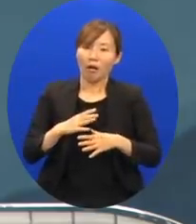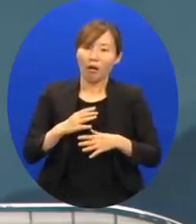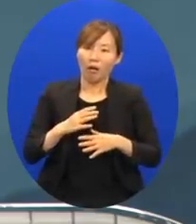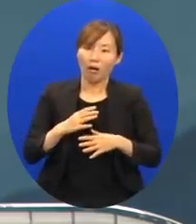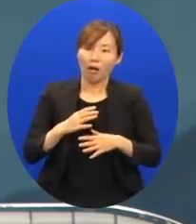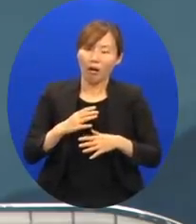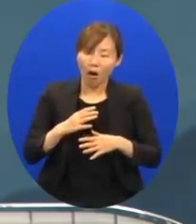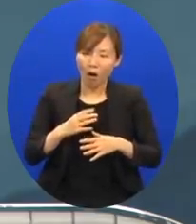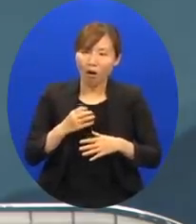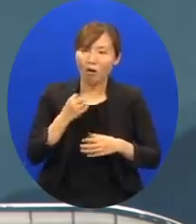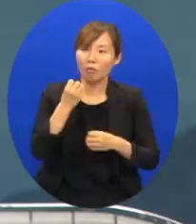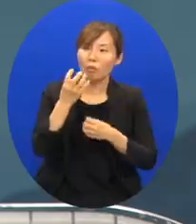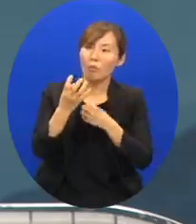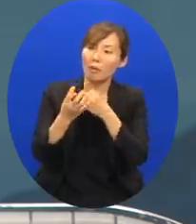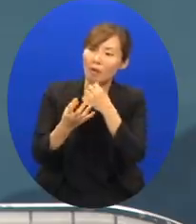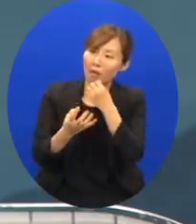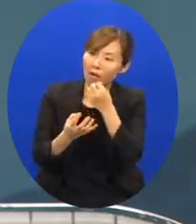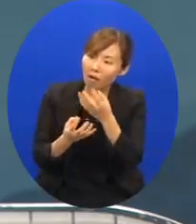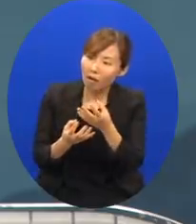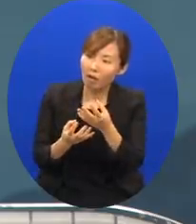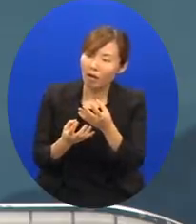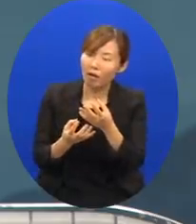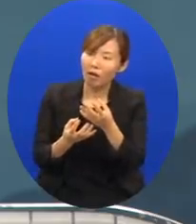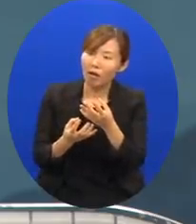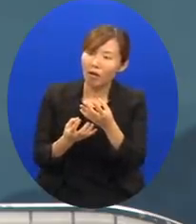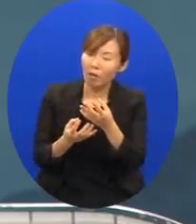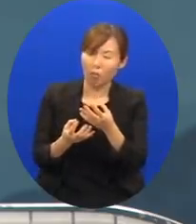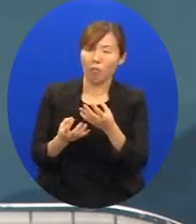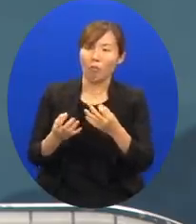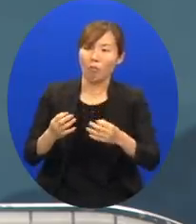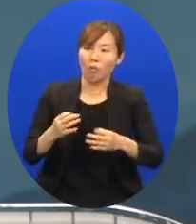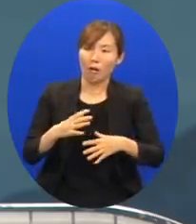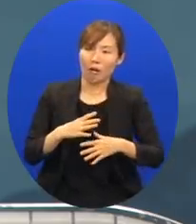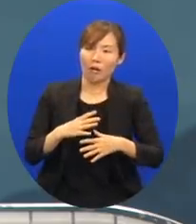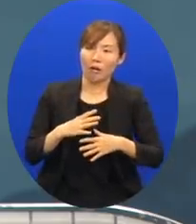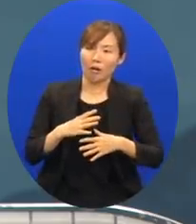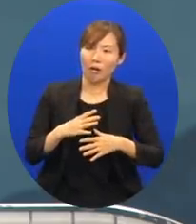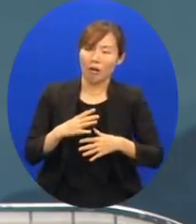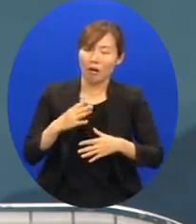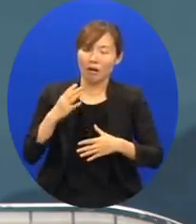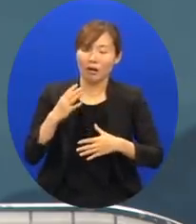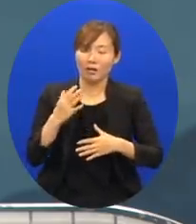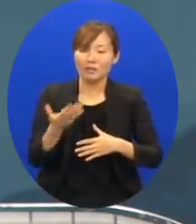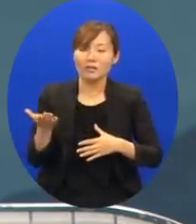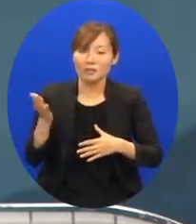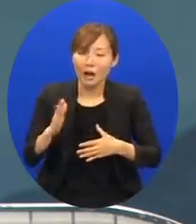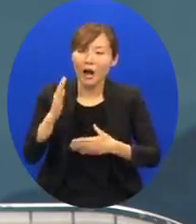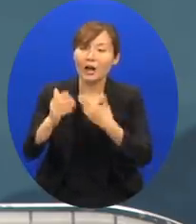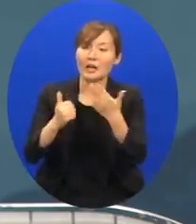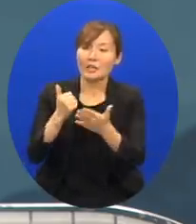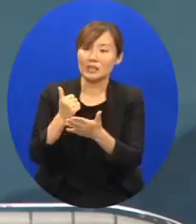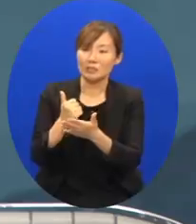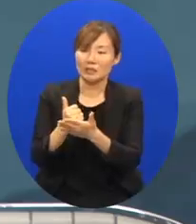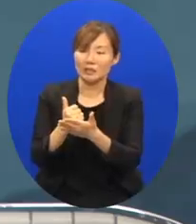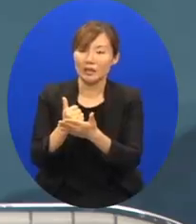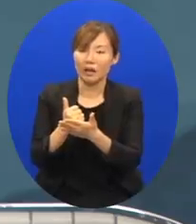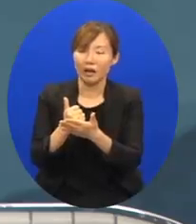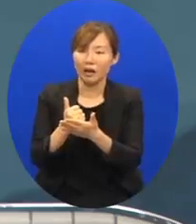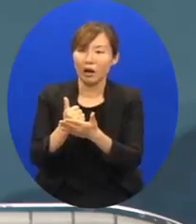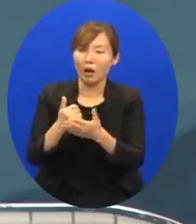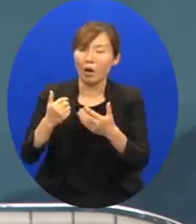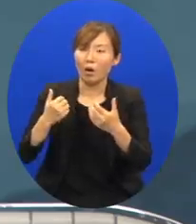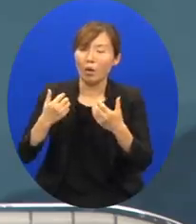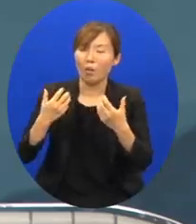있다는 것 자체가 아직까지 하나님이 이 전도사님을 포기하지 않았다는 것을 알았어요 하나님이 당신을